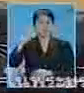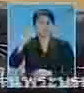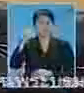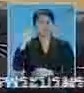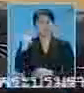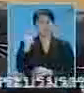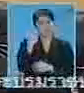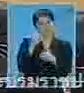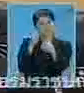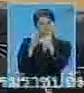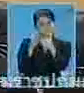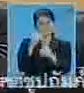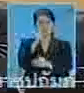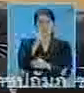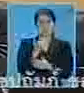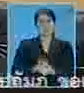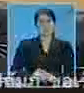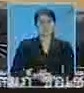ผมคิดว่า